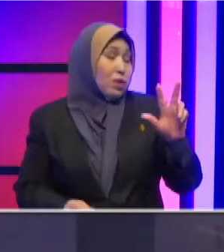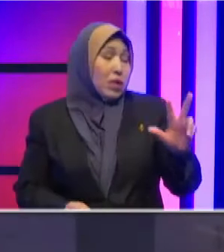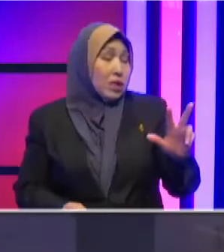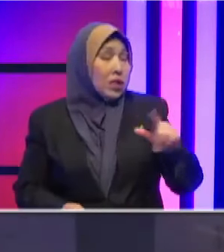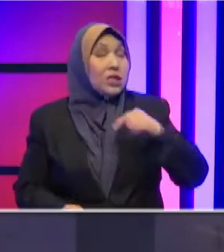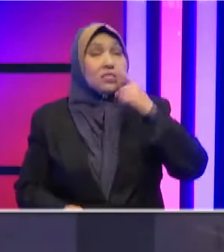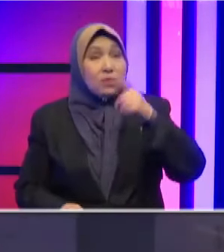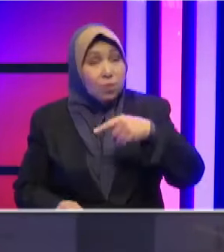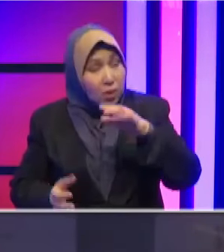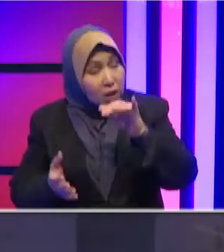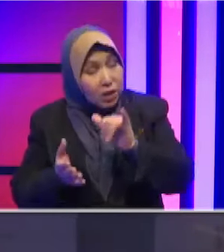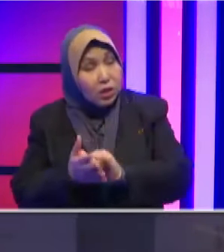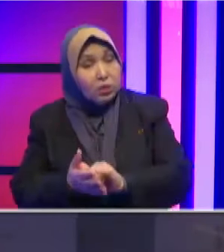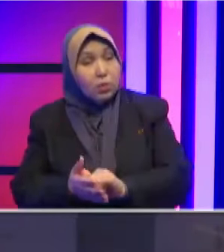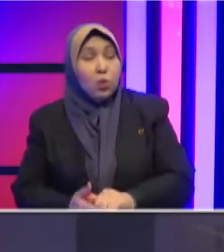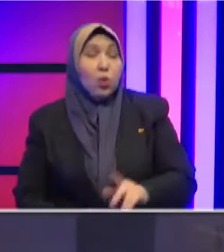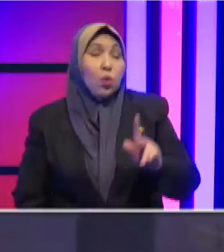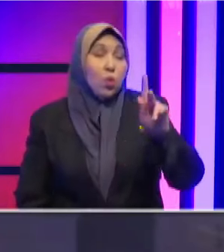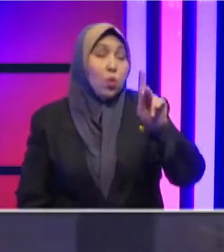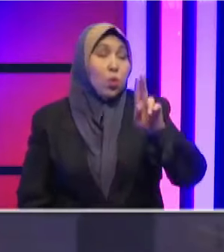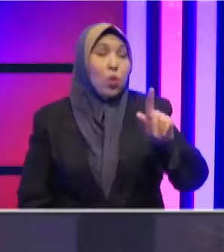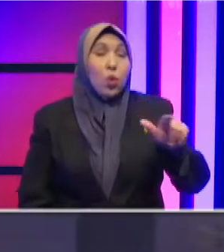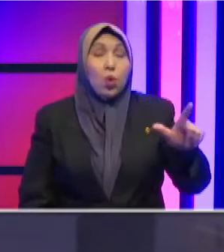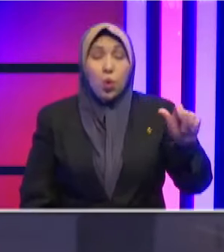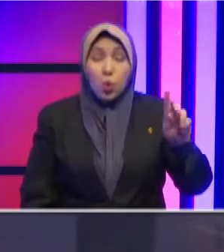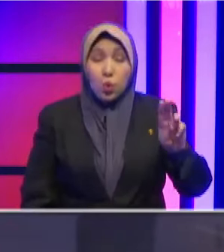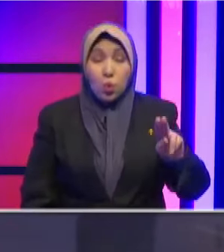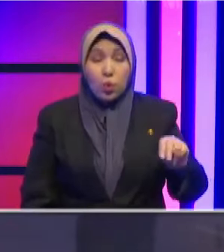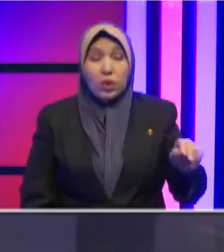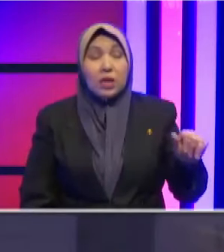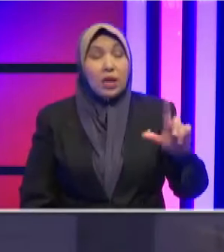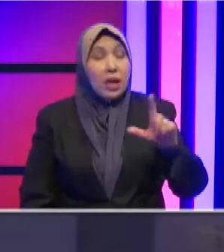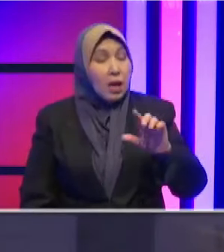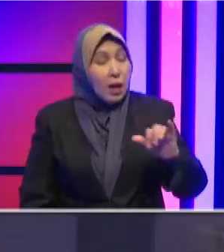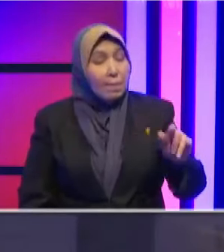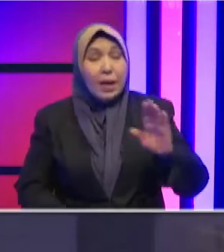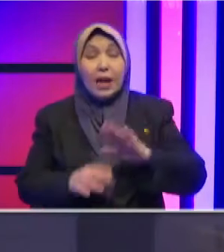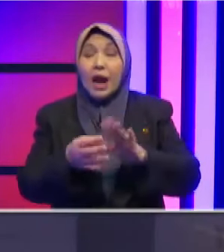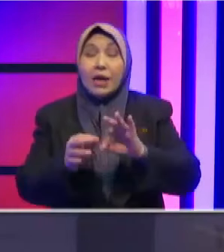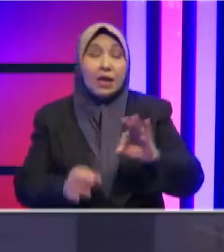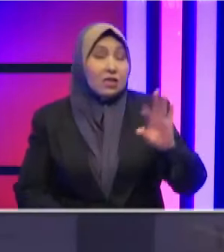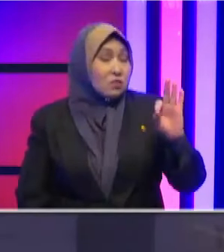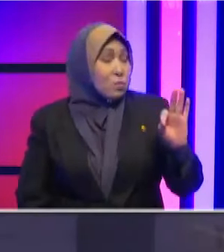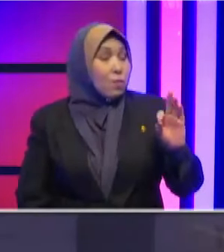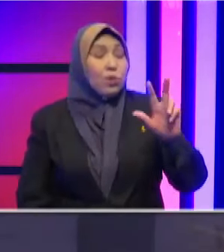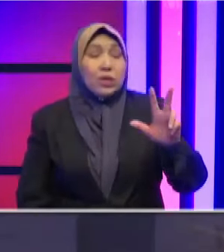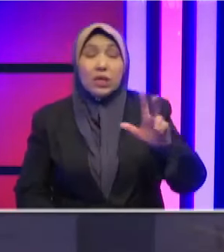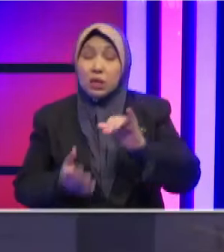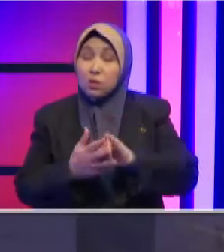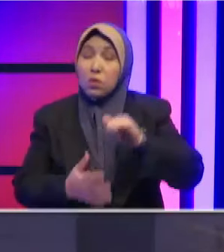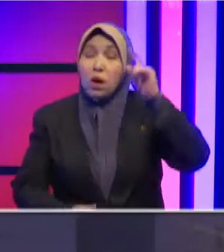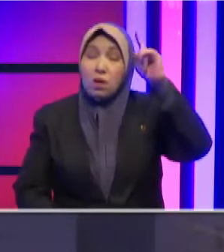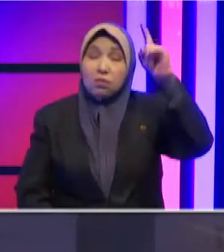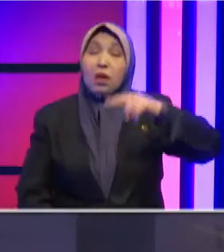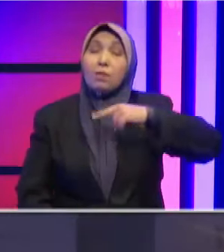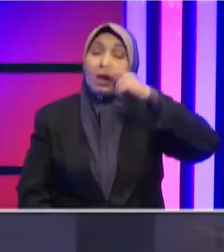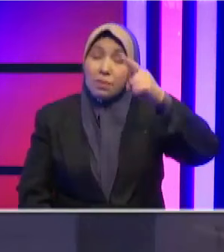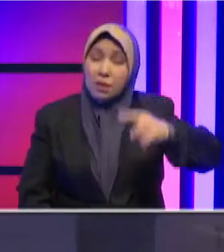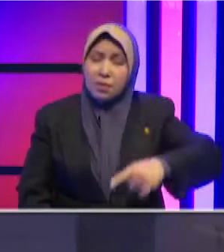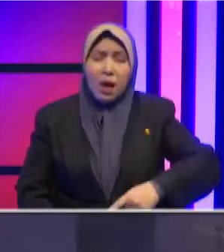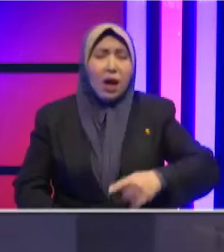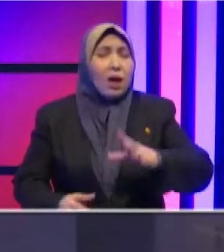bainahum kullun ilaihi rojiun pada ayat 93 itu Allah berfirman tetapi mereka